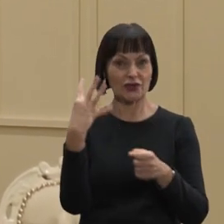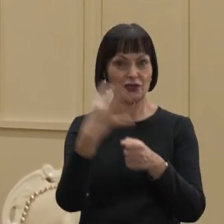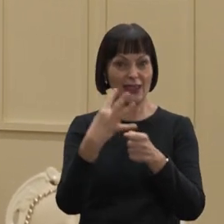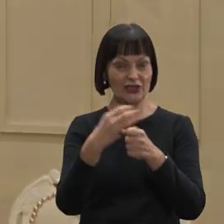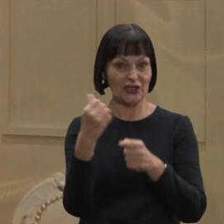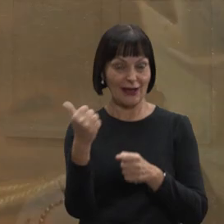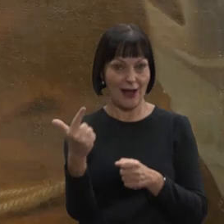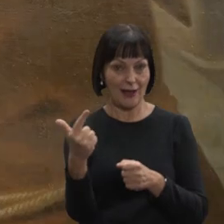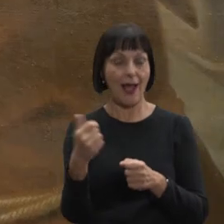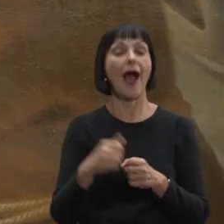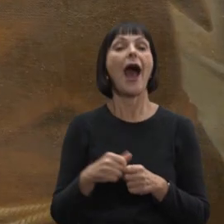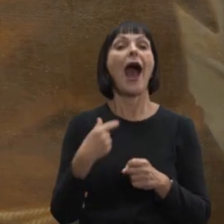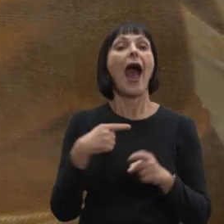paru.